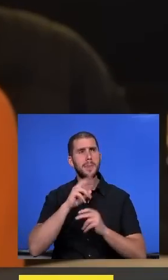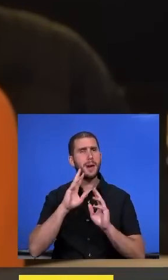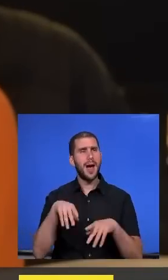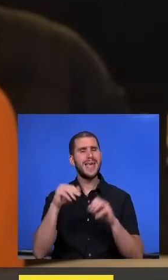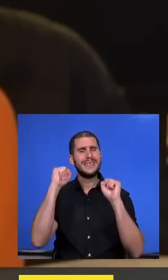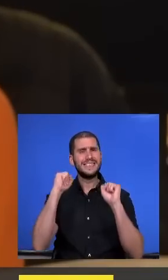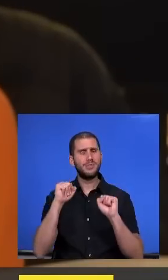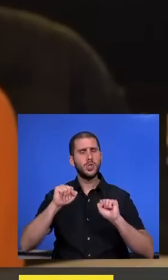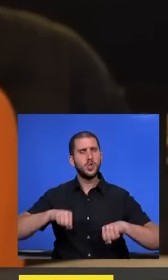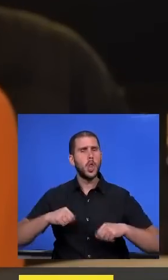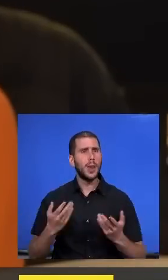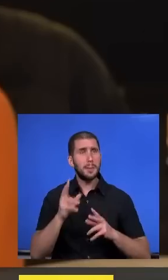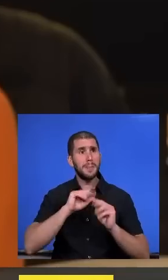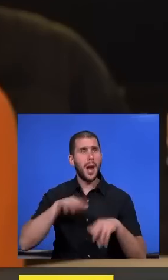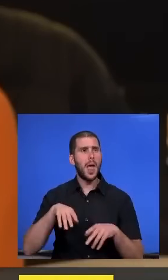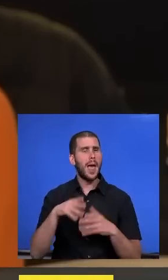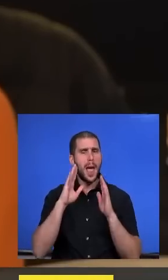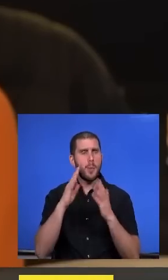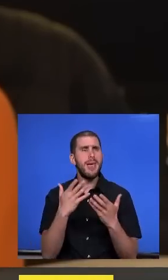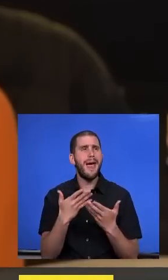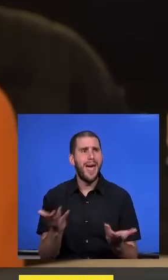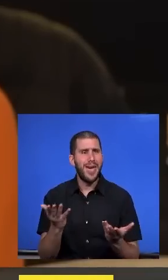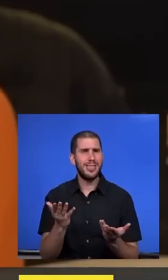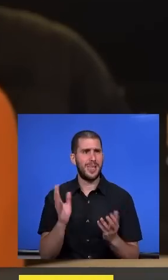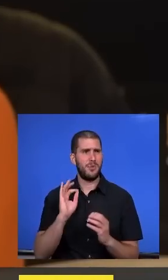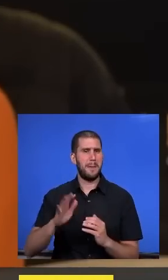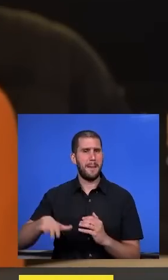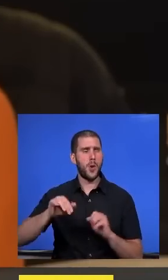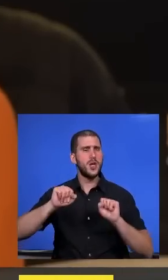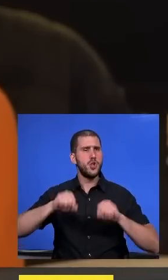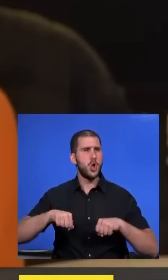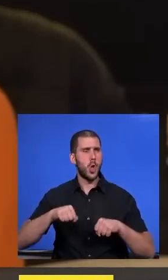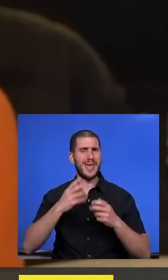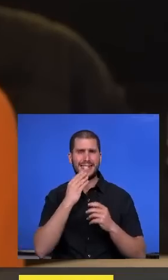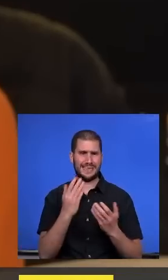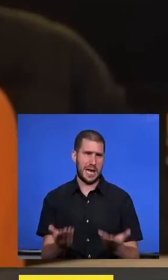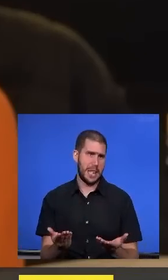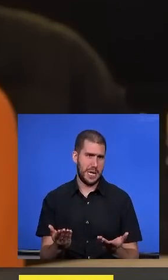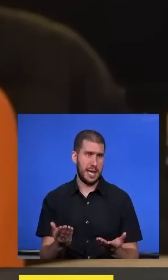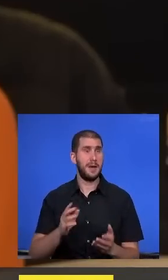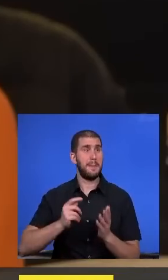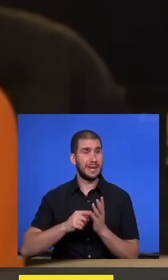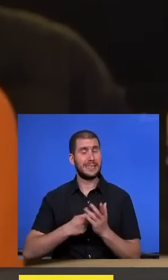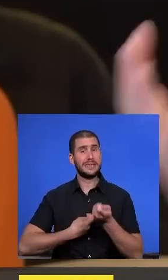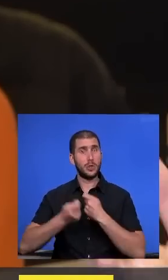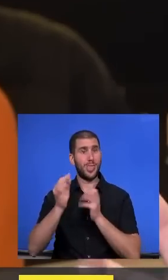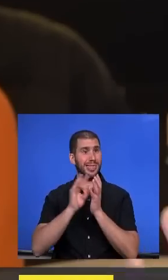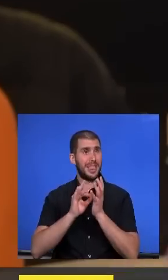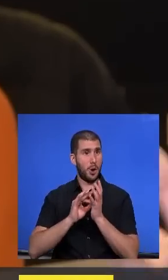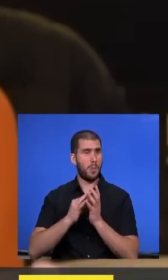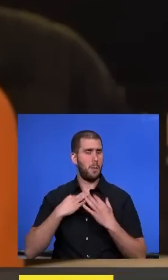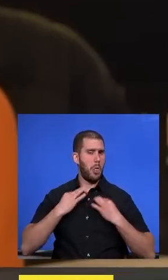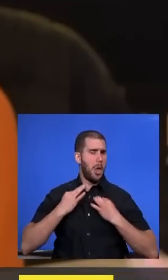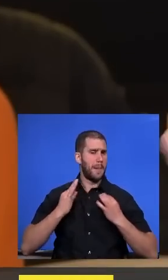היציבות השלטונית, הוא מדבר על חוסר אמון אפשרי במערכות השלטון הישראלי. ולכן סוכניות הדירוג לא אכפת להם